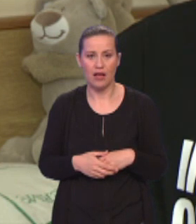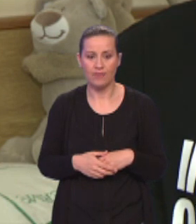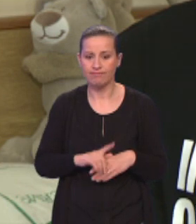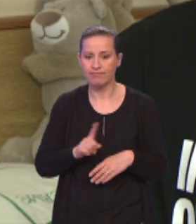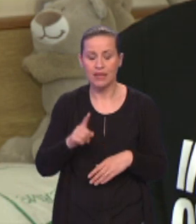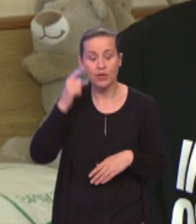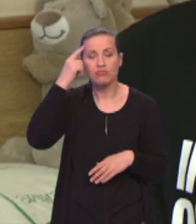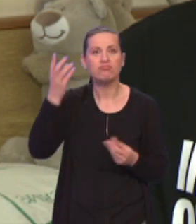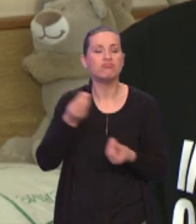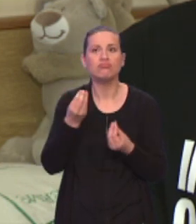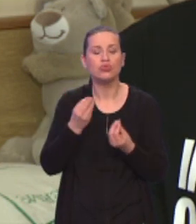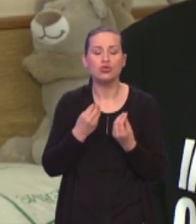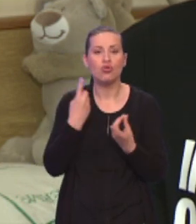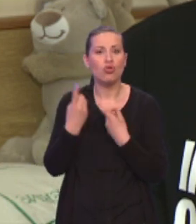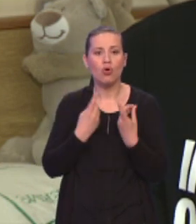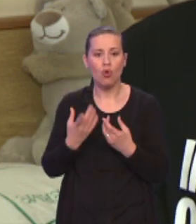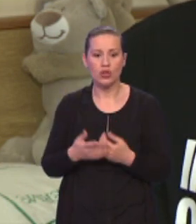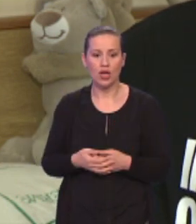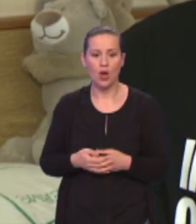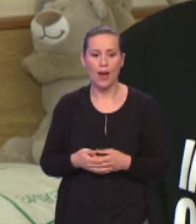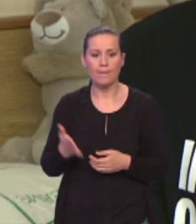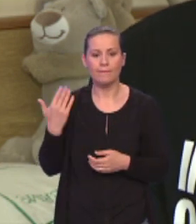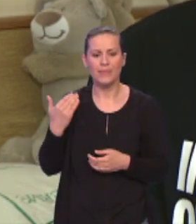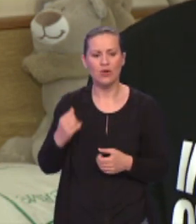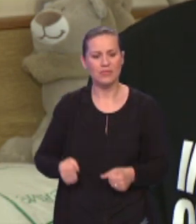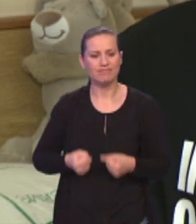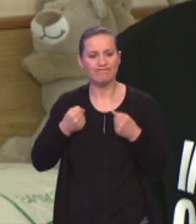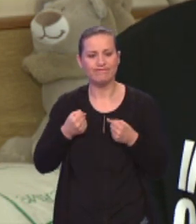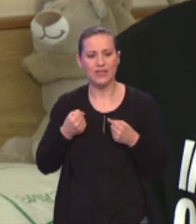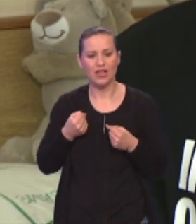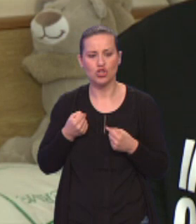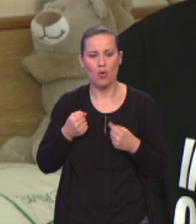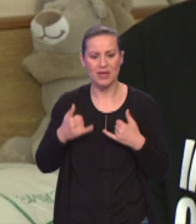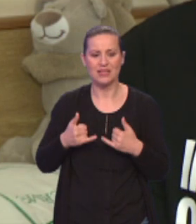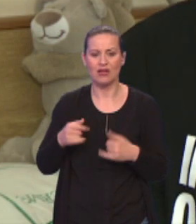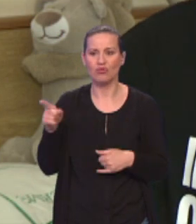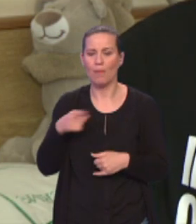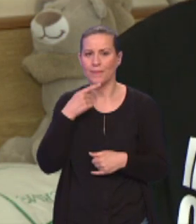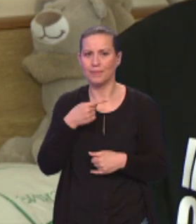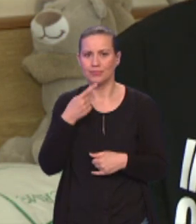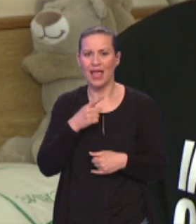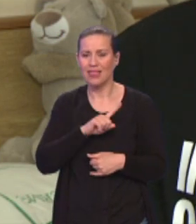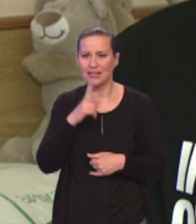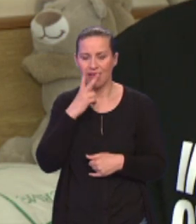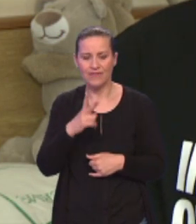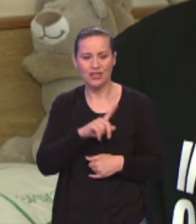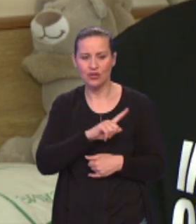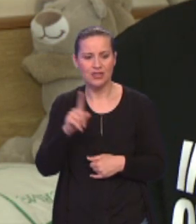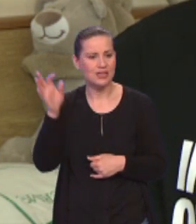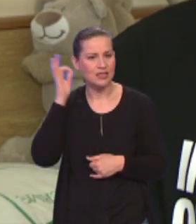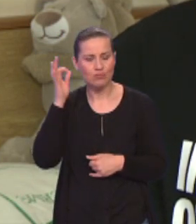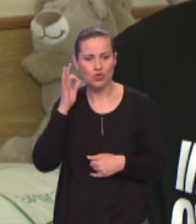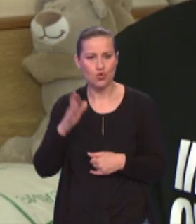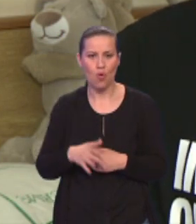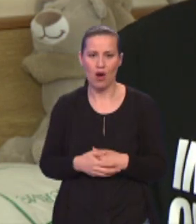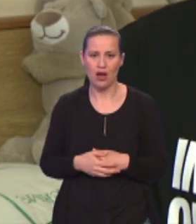se dogodilo, ali teško mi malo o tome sad priča. Nisam vidio, nisam čuo dva mlažnjaka u